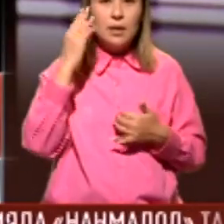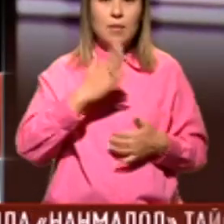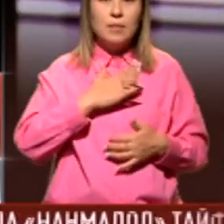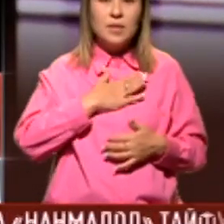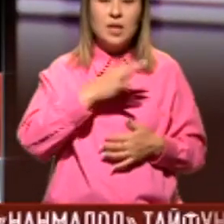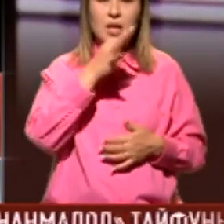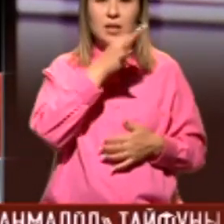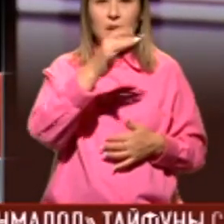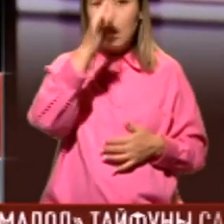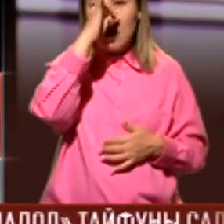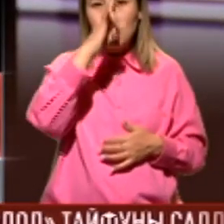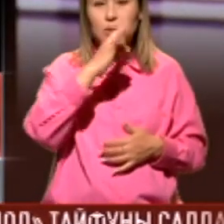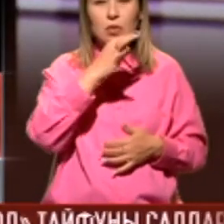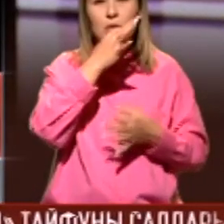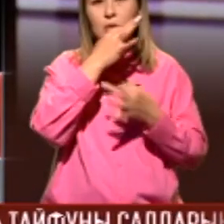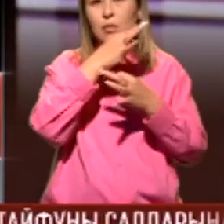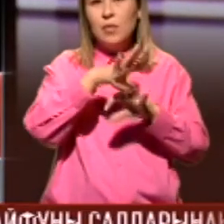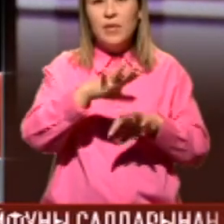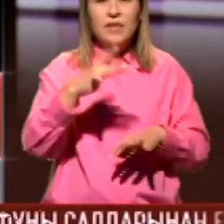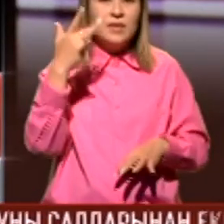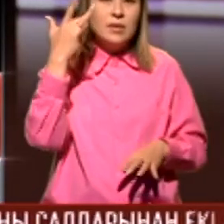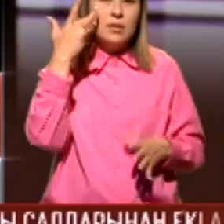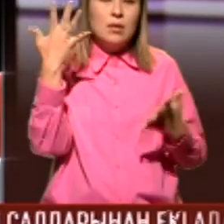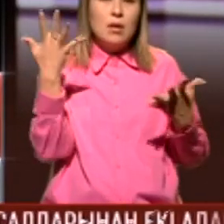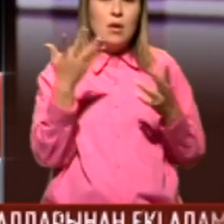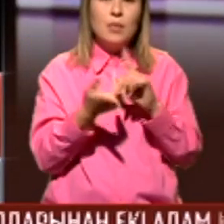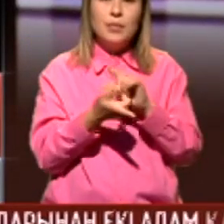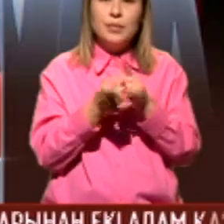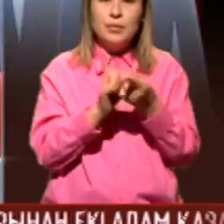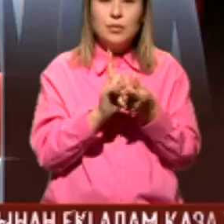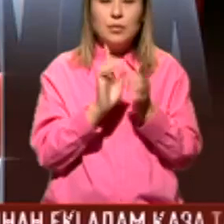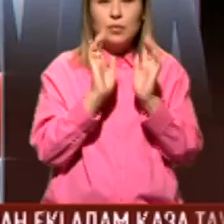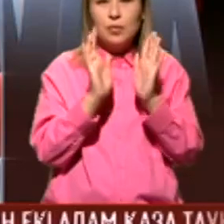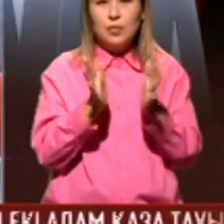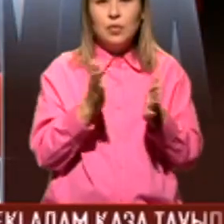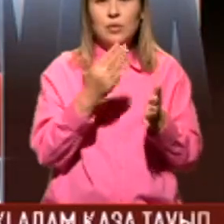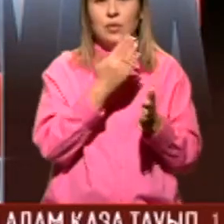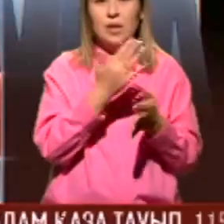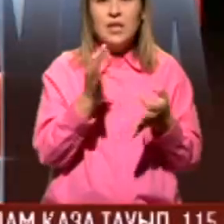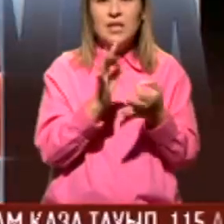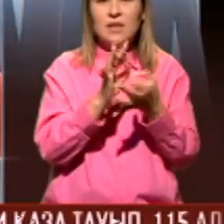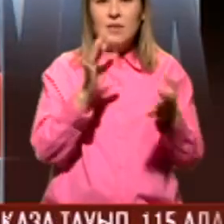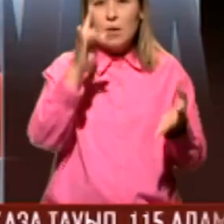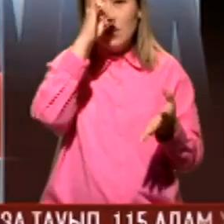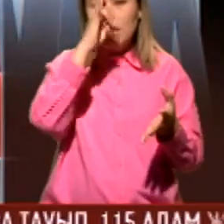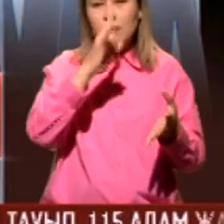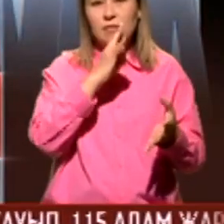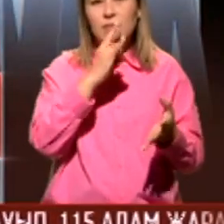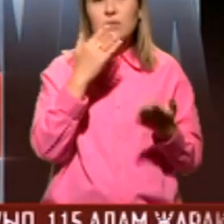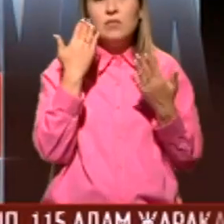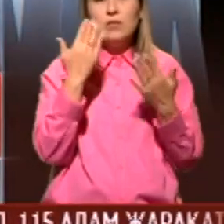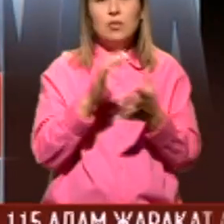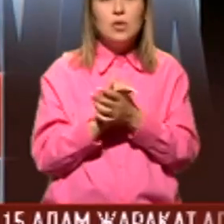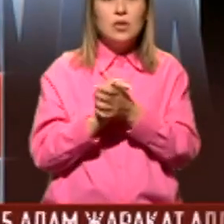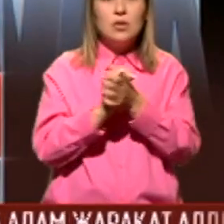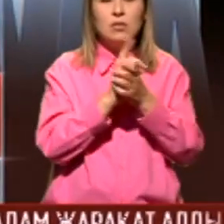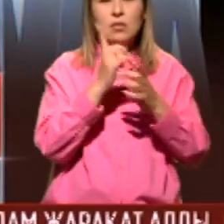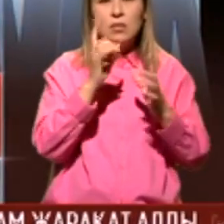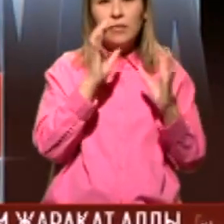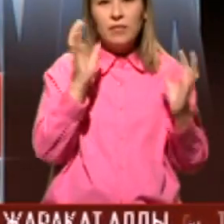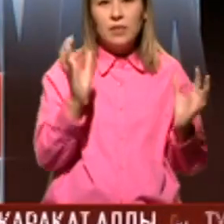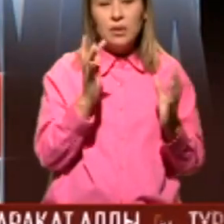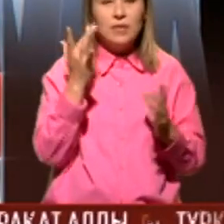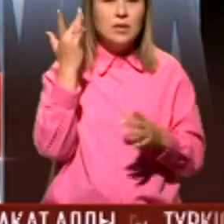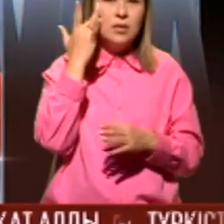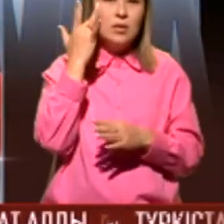Қазақстанның қандай жағдай болмасын, конъюнктура қалай өзгермесін, Қазақстанның тәуелсіздігі, мызғымастығы, тұтастығы үшін күресеміз